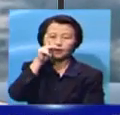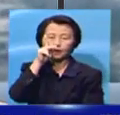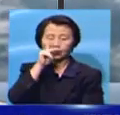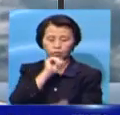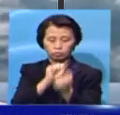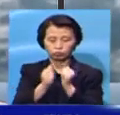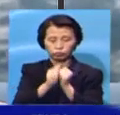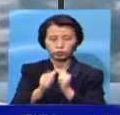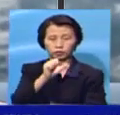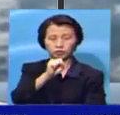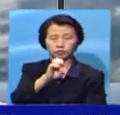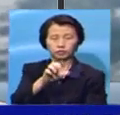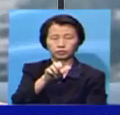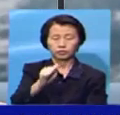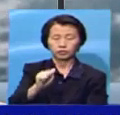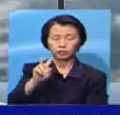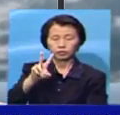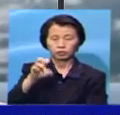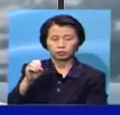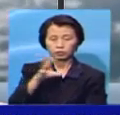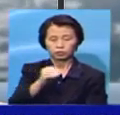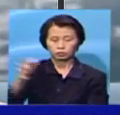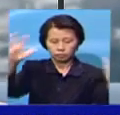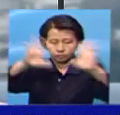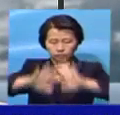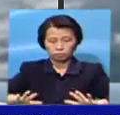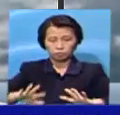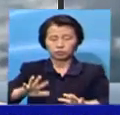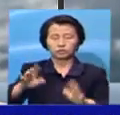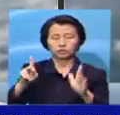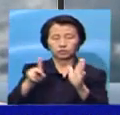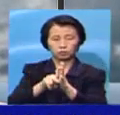sukan c ke-29 dan sukan para ASEAN